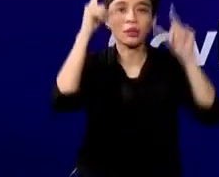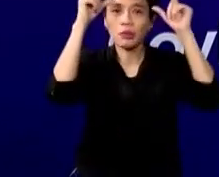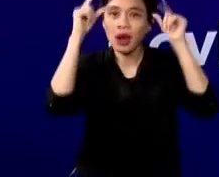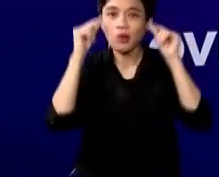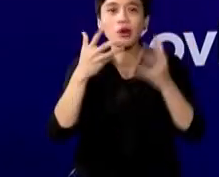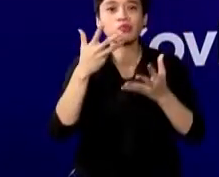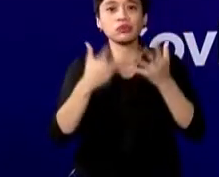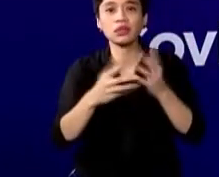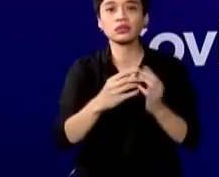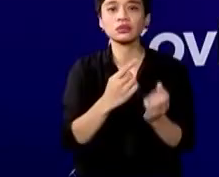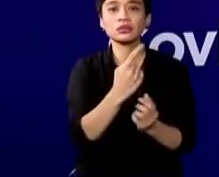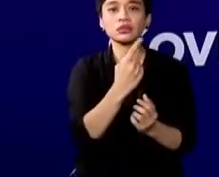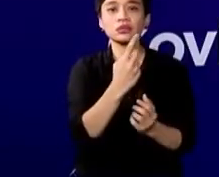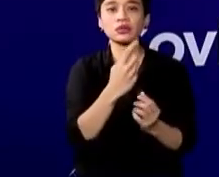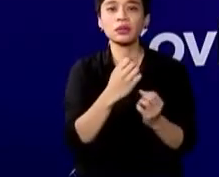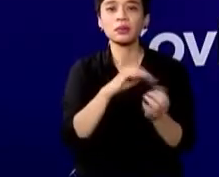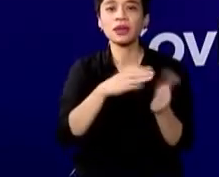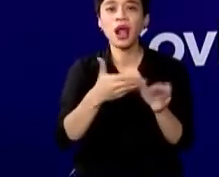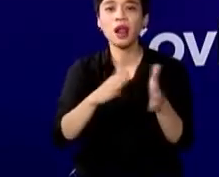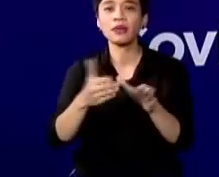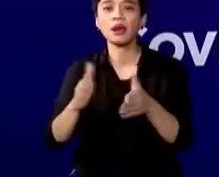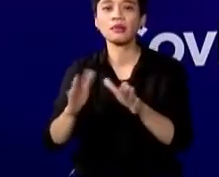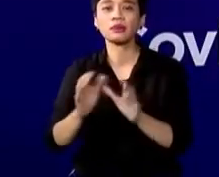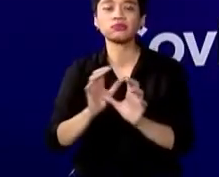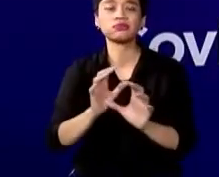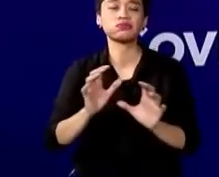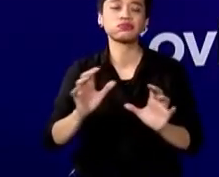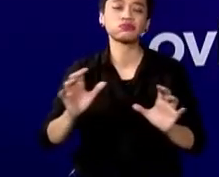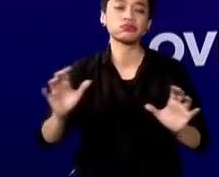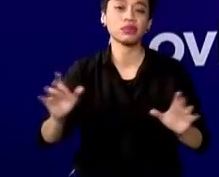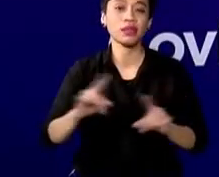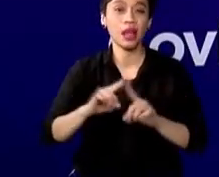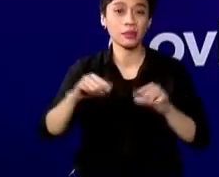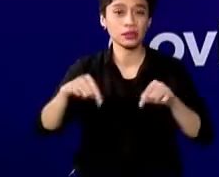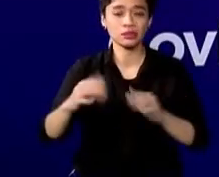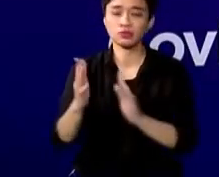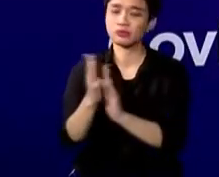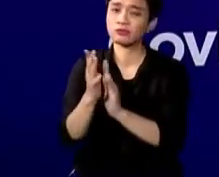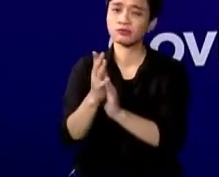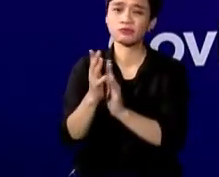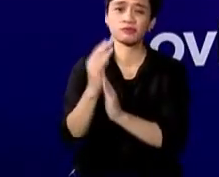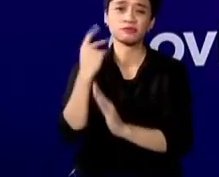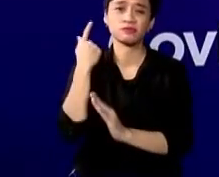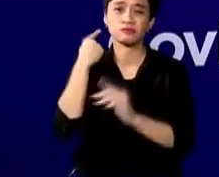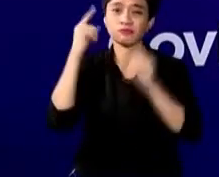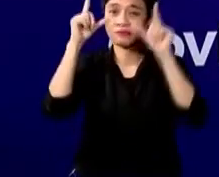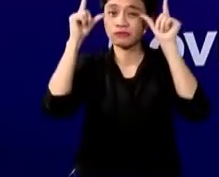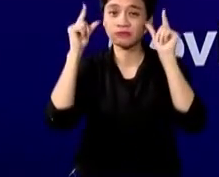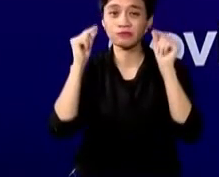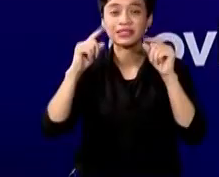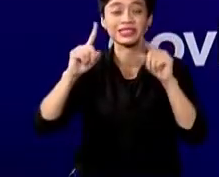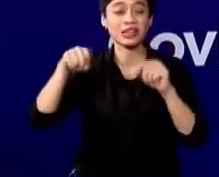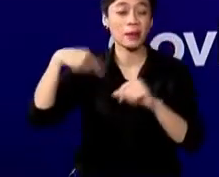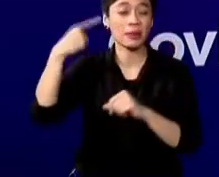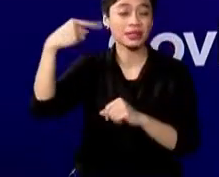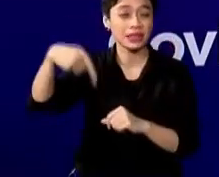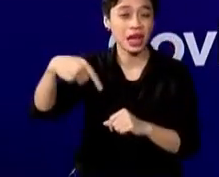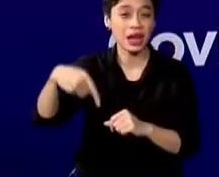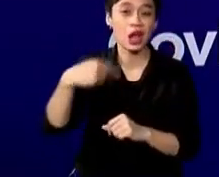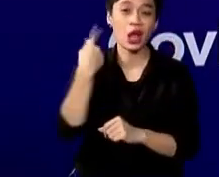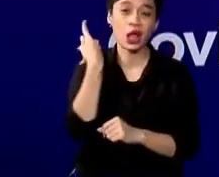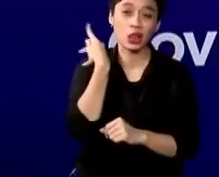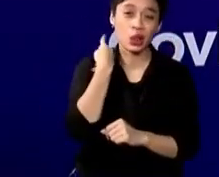tidak berani lagi untuk melayani tapi kita memberikan apresiasi karena sampai saat ini dokter dan perawat